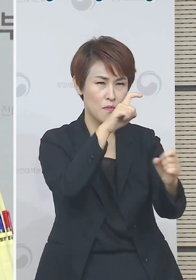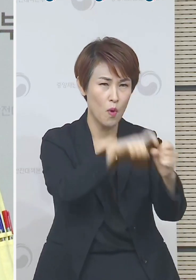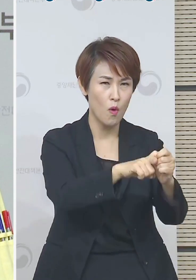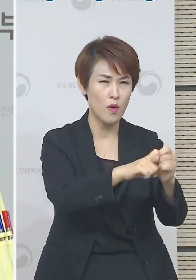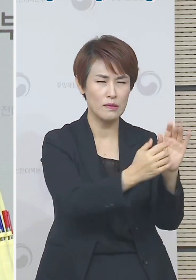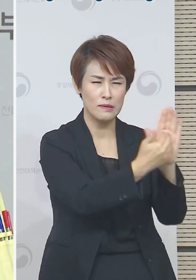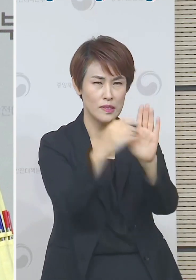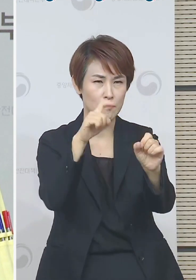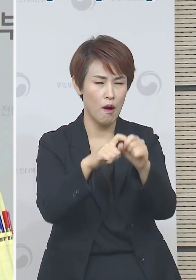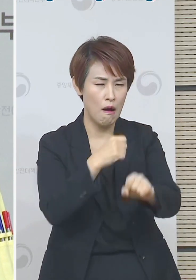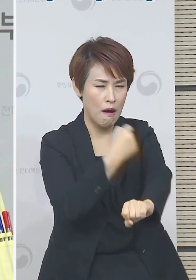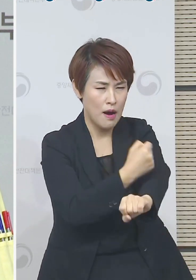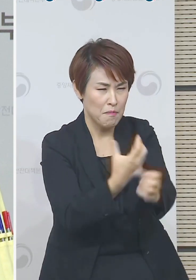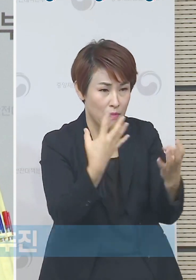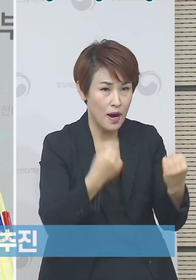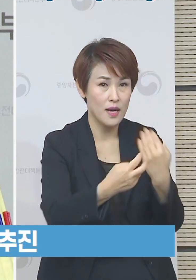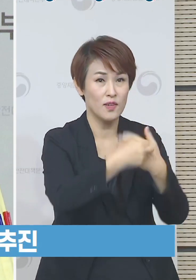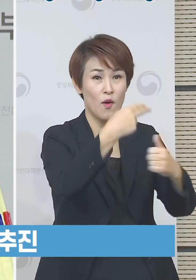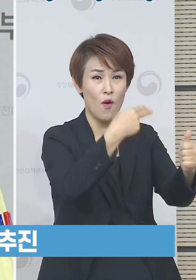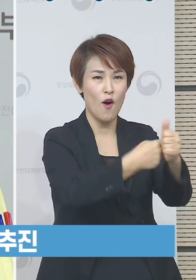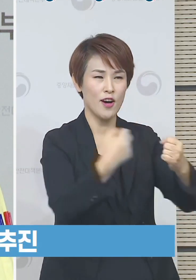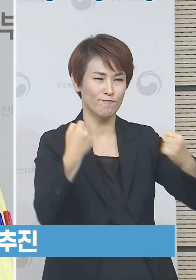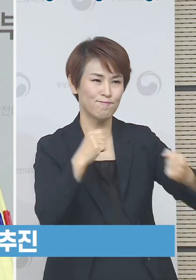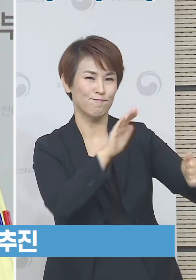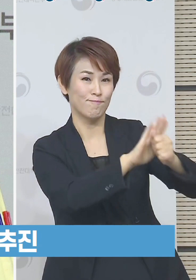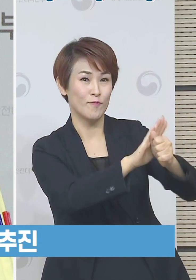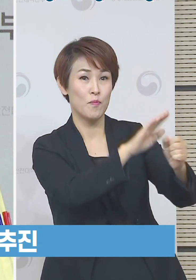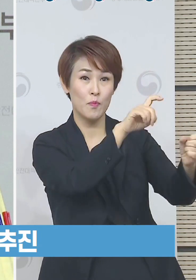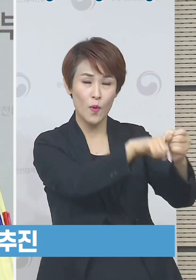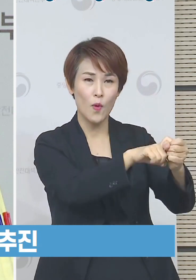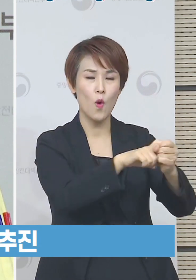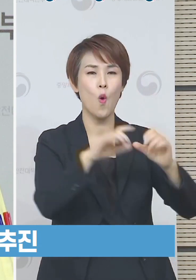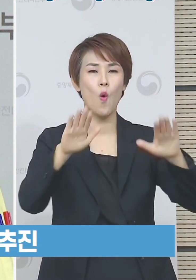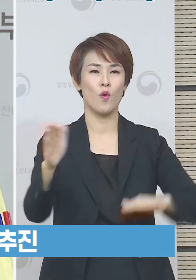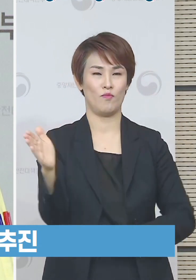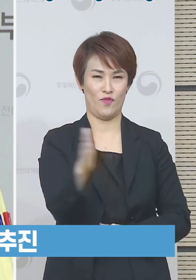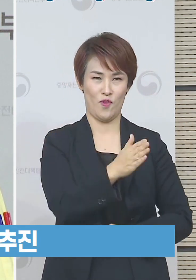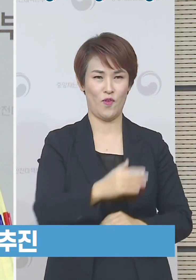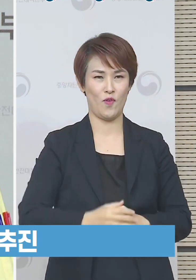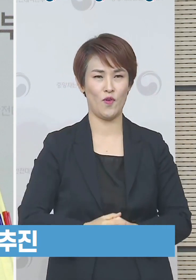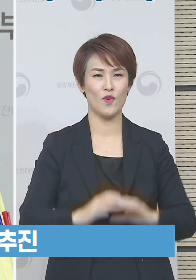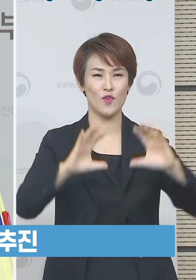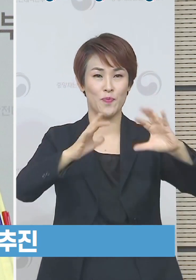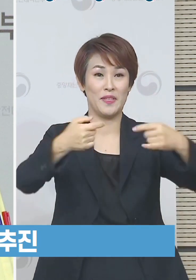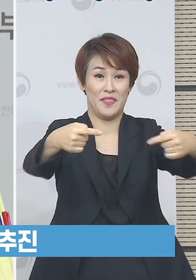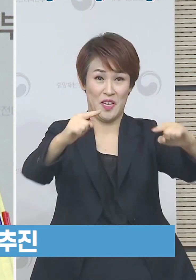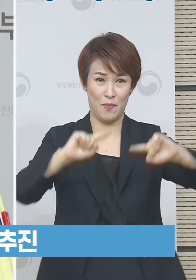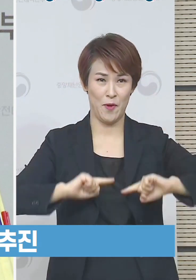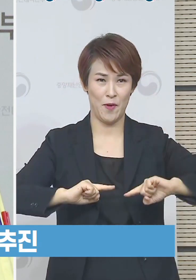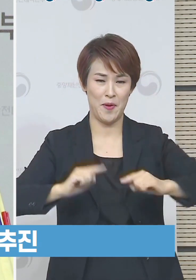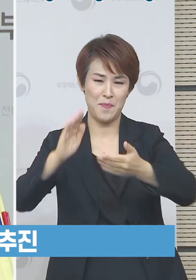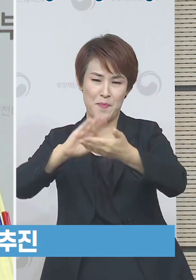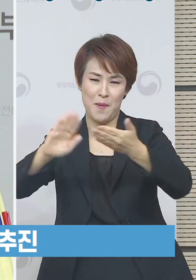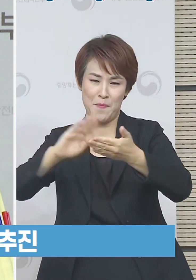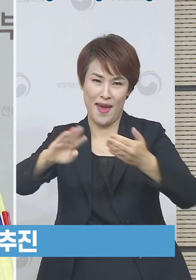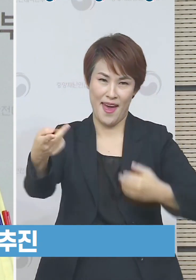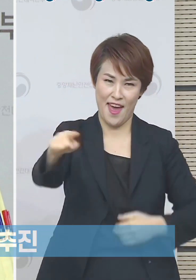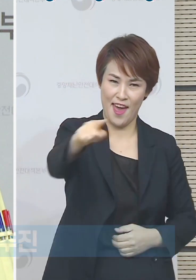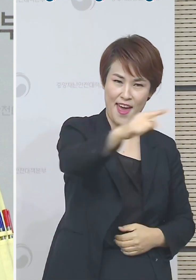계신 의료진들을 응원하기 위해 오늘부터 국민 참여형 캠페인을 추진할